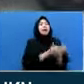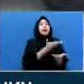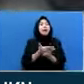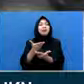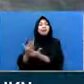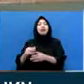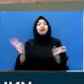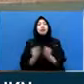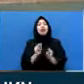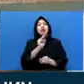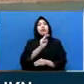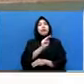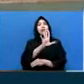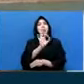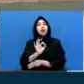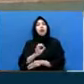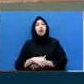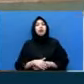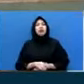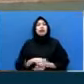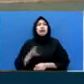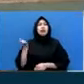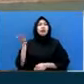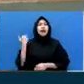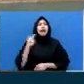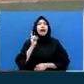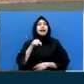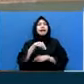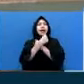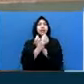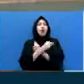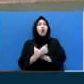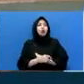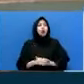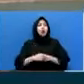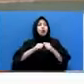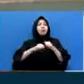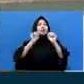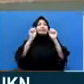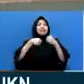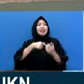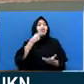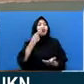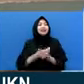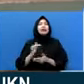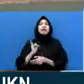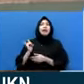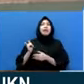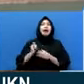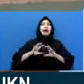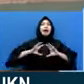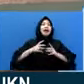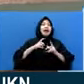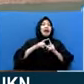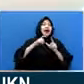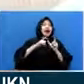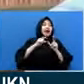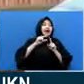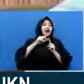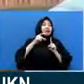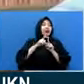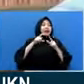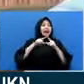mobil itu kemarin ada MOU dengan wakil ketua kami wakil ketuaanya